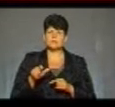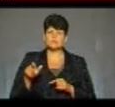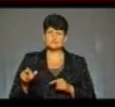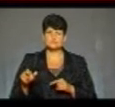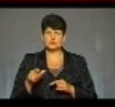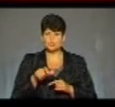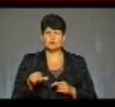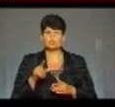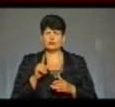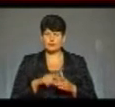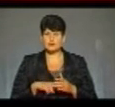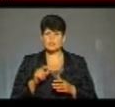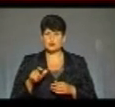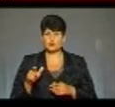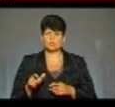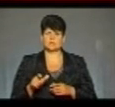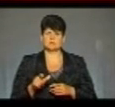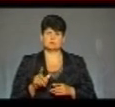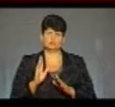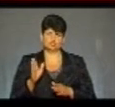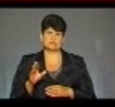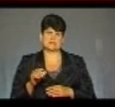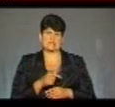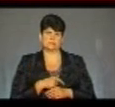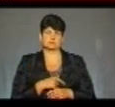довірили жителі Тернопільщини депутатські мандати?